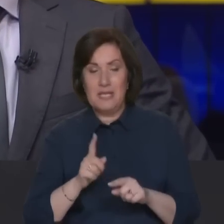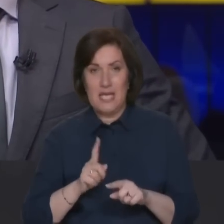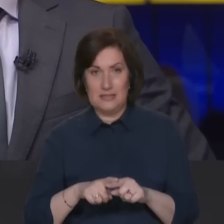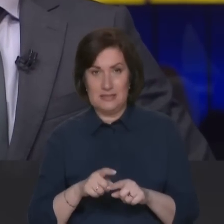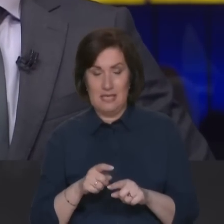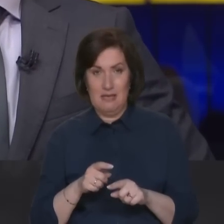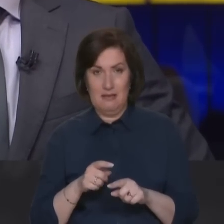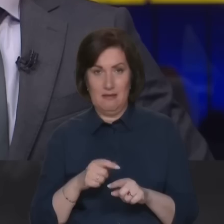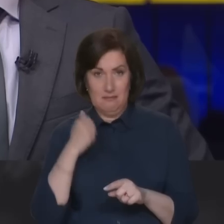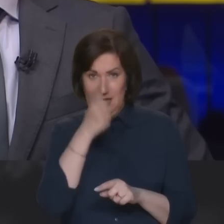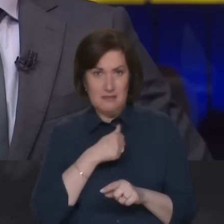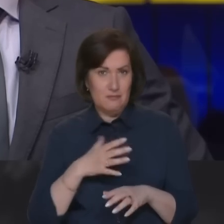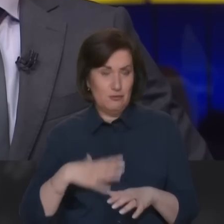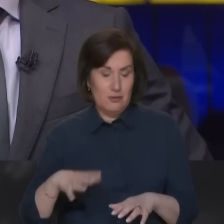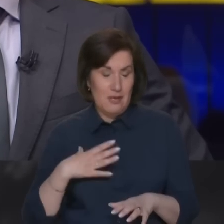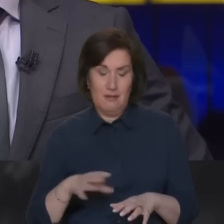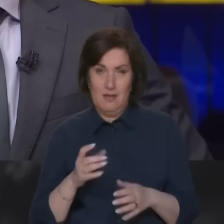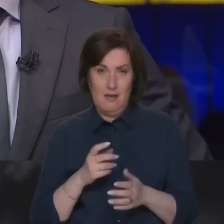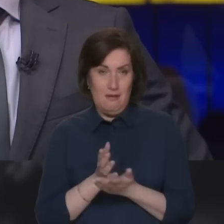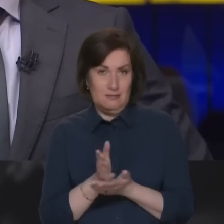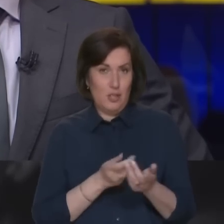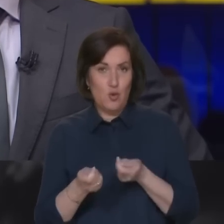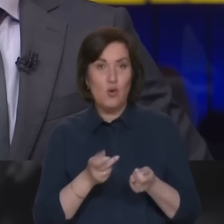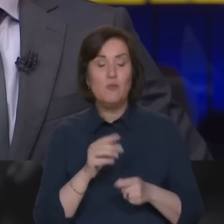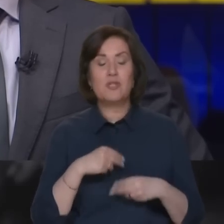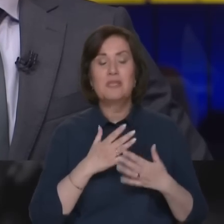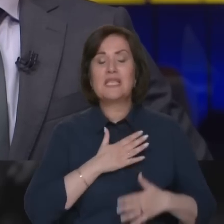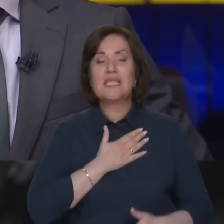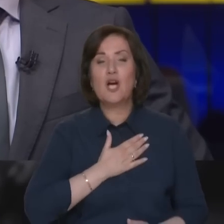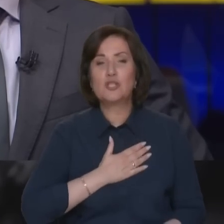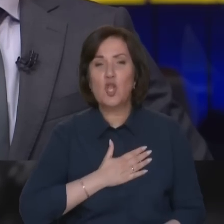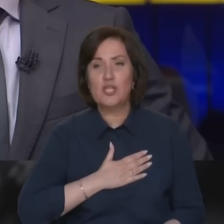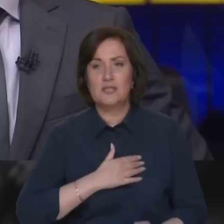тому, ну, я думаю, що йому треба дати насолодитися хоча б